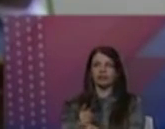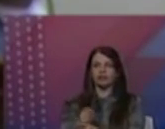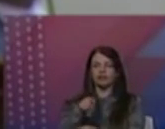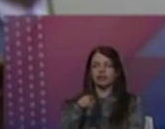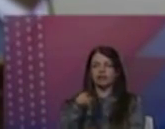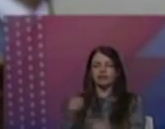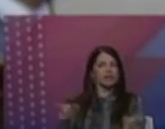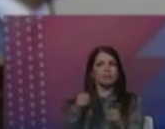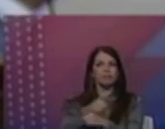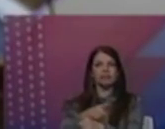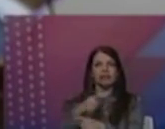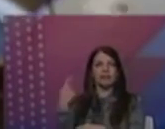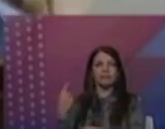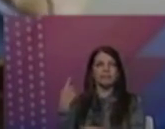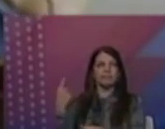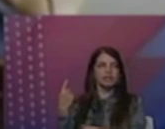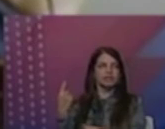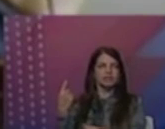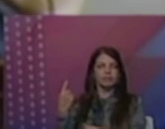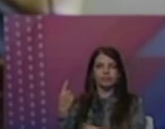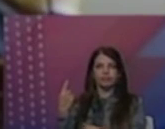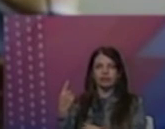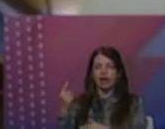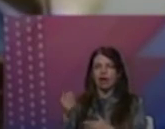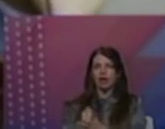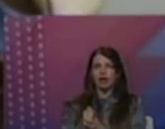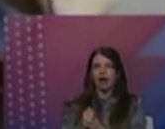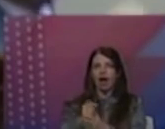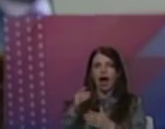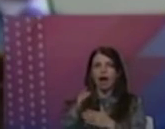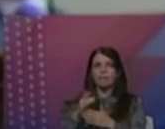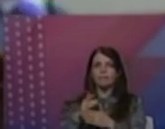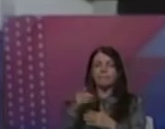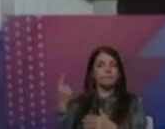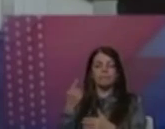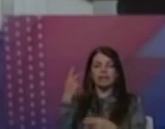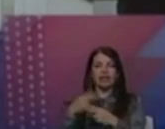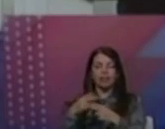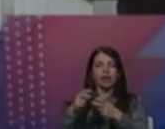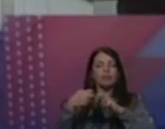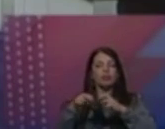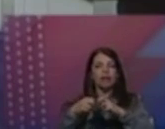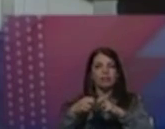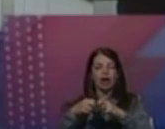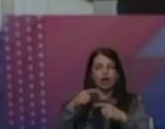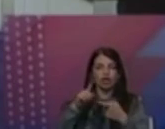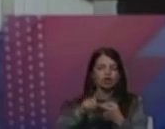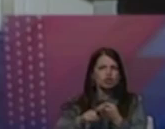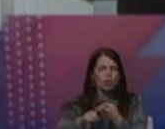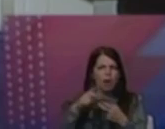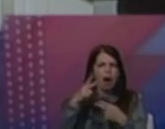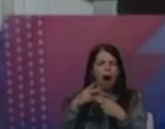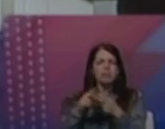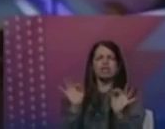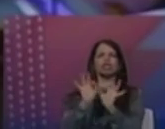il-gvern li hu marbut mas-sistema tiegħu. Għaliex min ħoloq il-problemi jew baqa' ċass waqt li qed